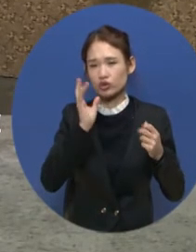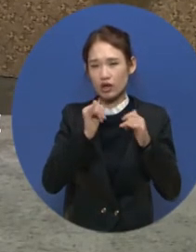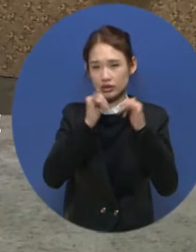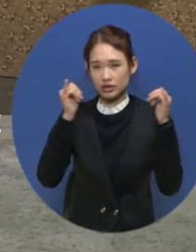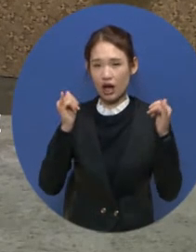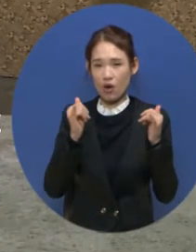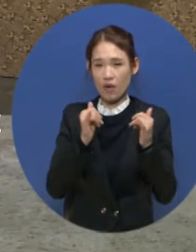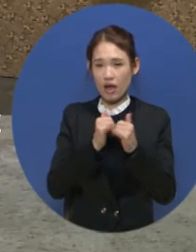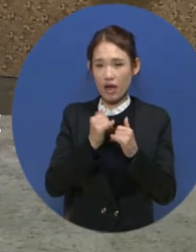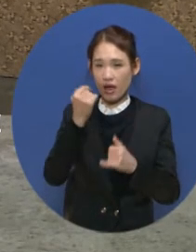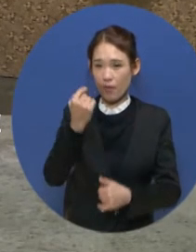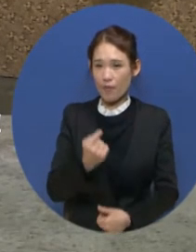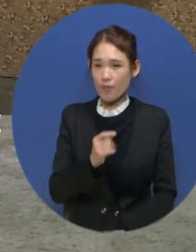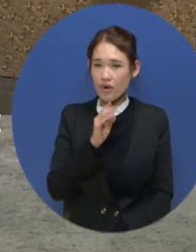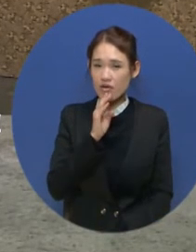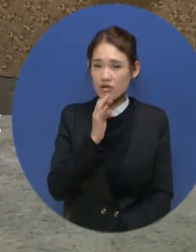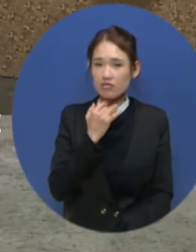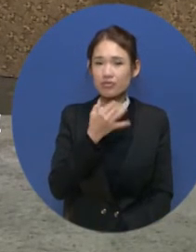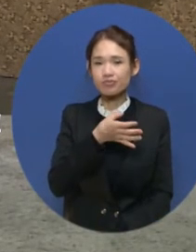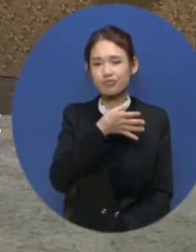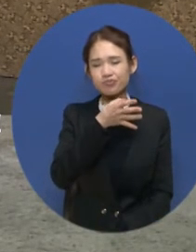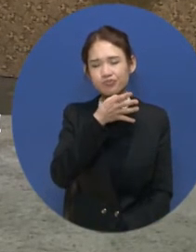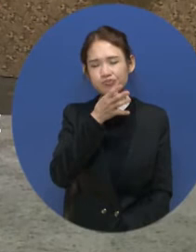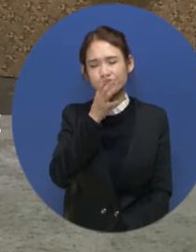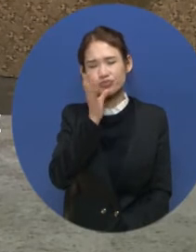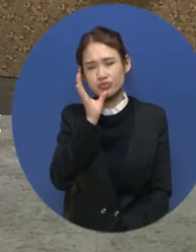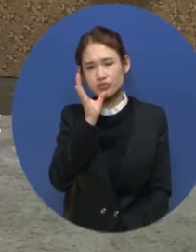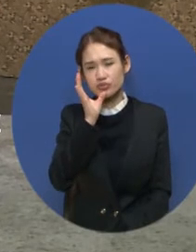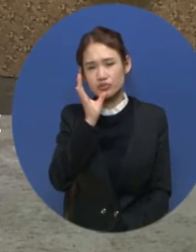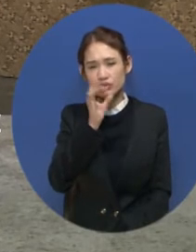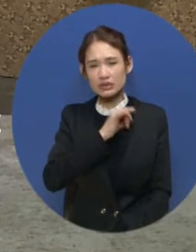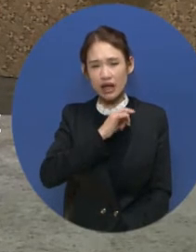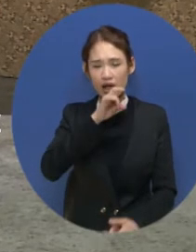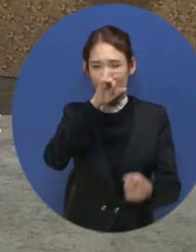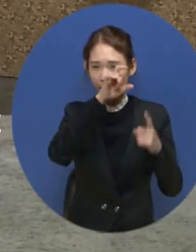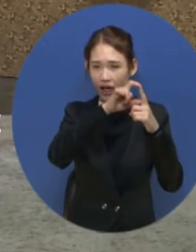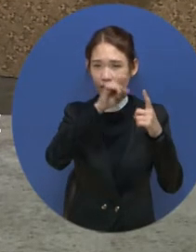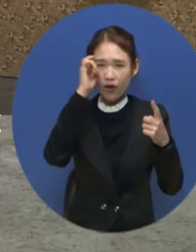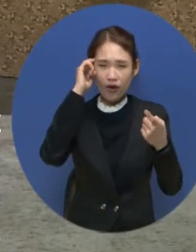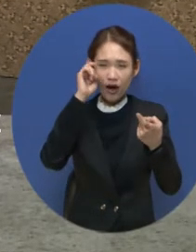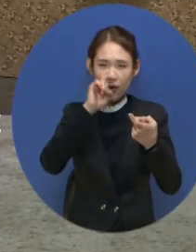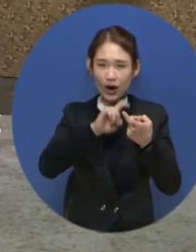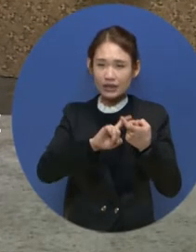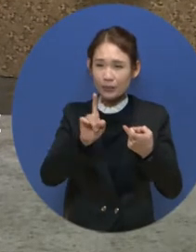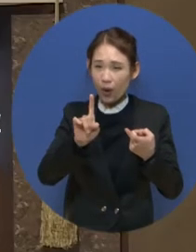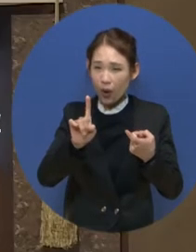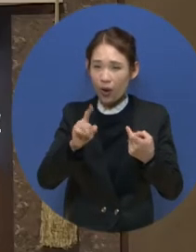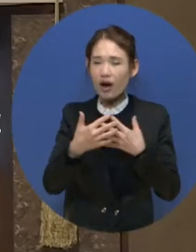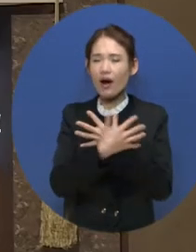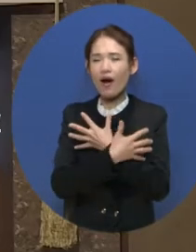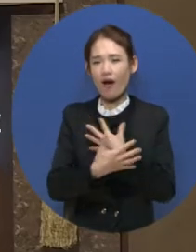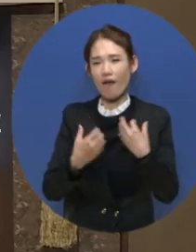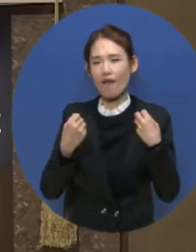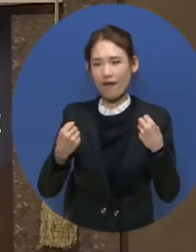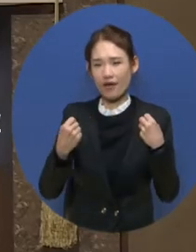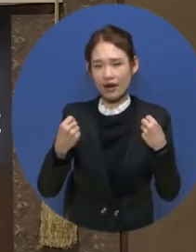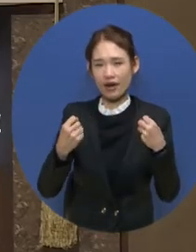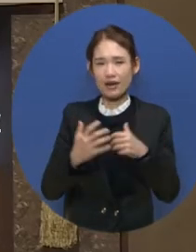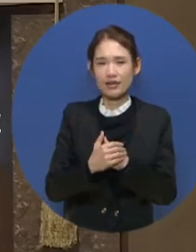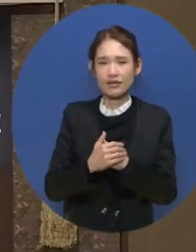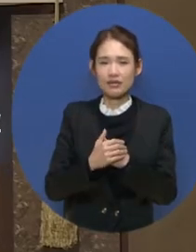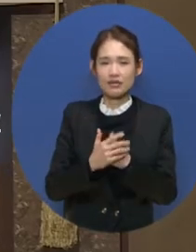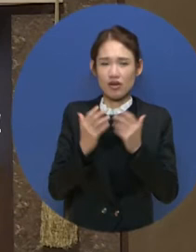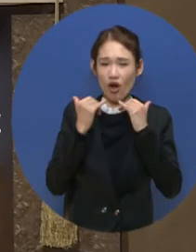그죠 연세 드시면 제일 관심있는 단어가 하나가 있어요 어떤 건강입니다 건가 그래서